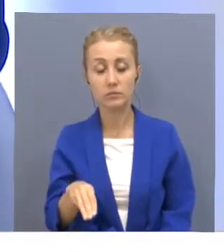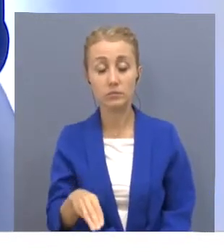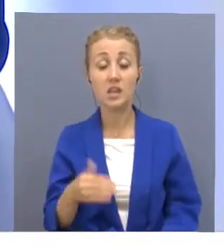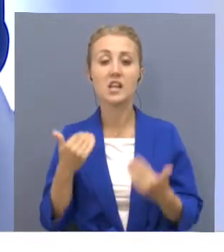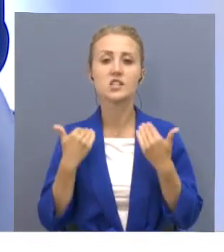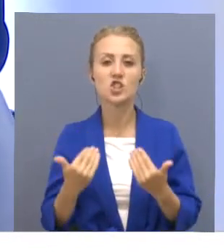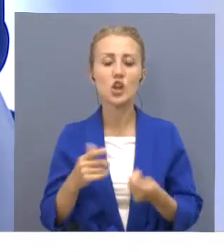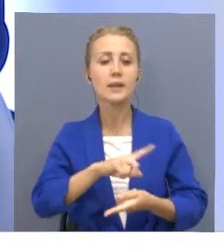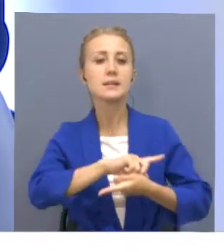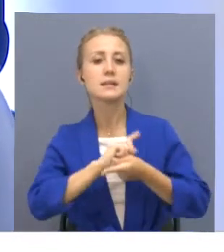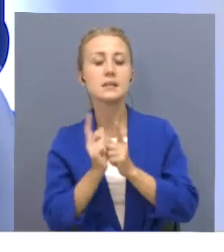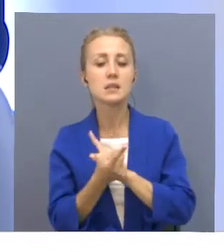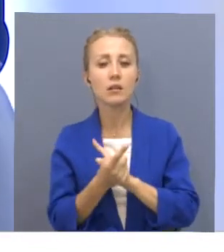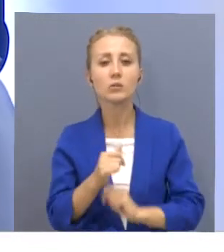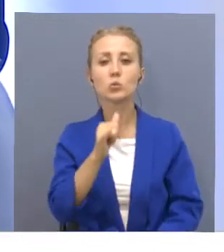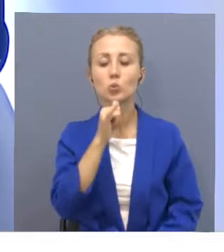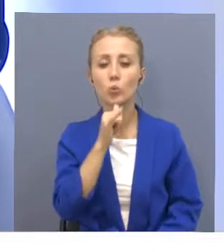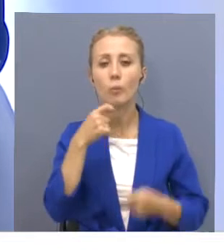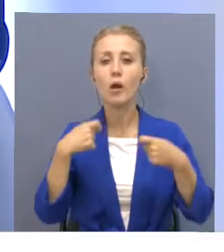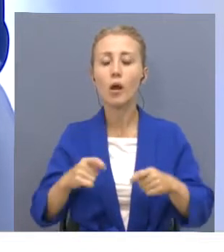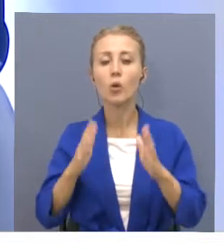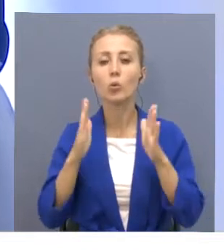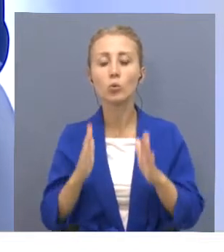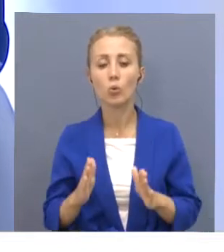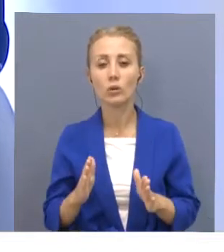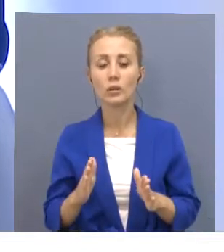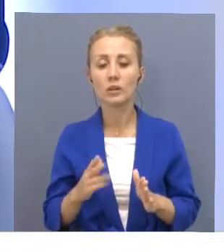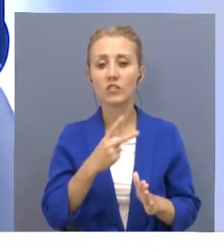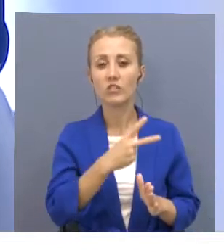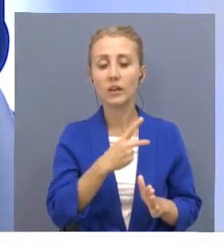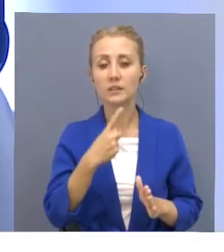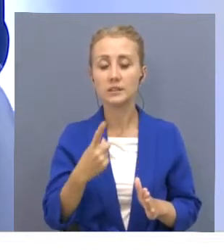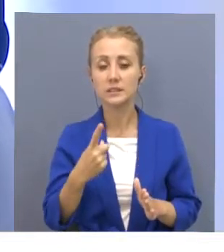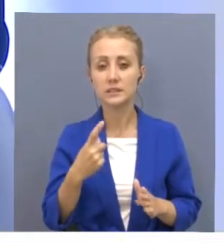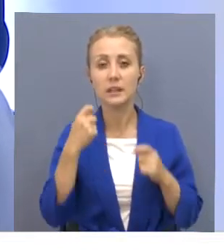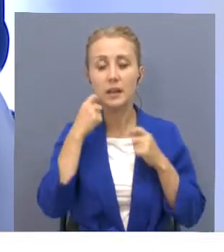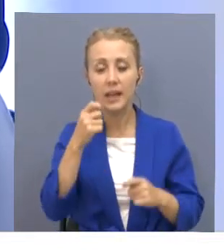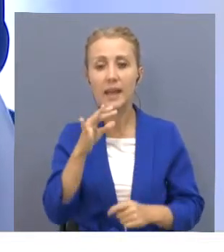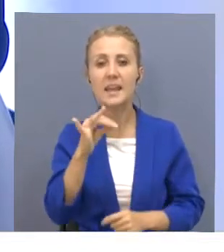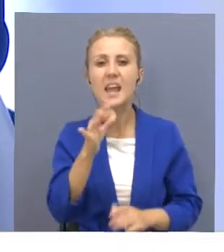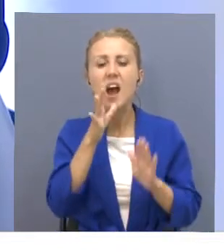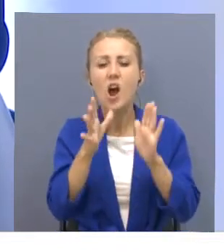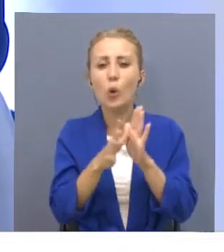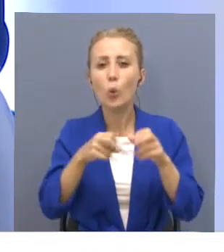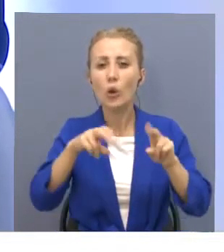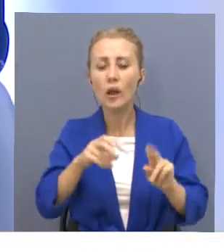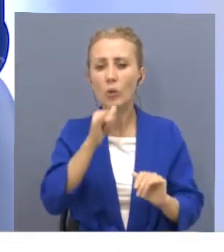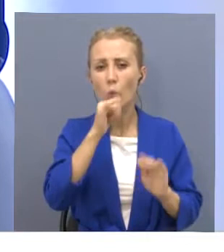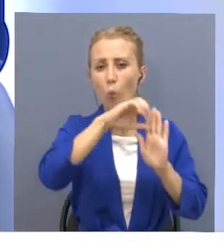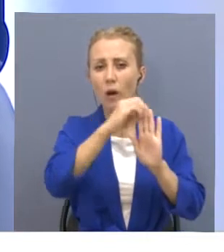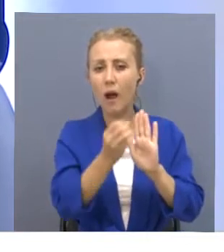дополнена продажа табака и табачных изделий, в том числе нагреваемого табака, табака для кальяна, кальянной